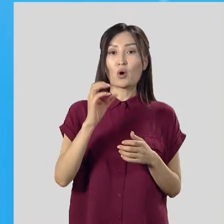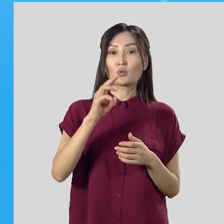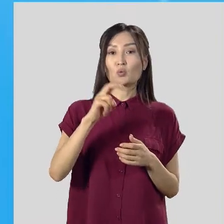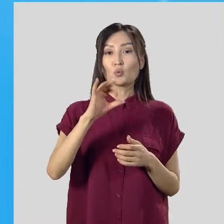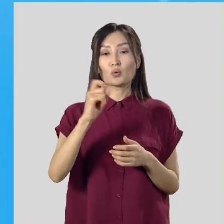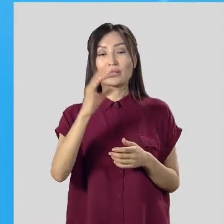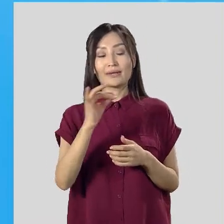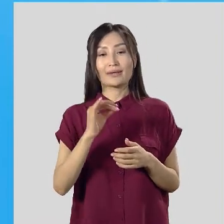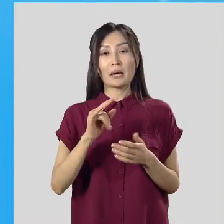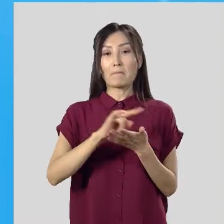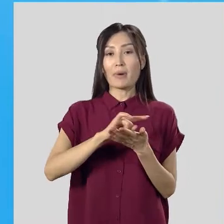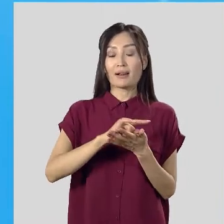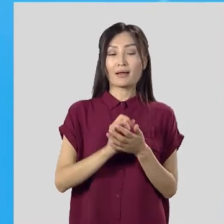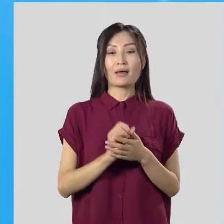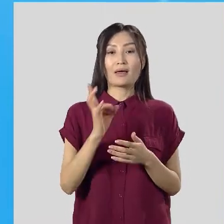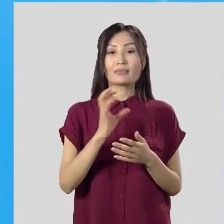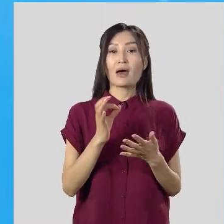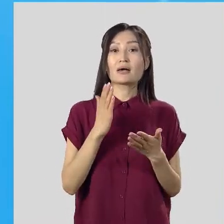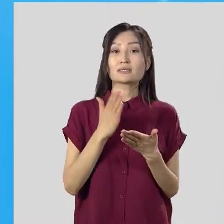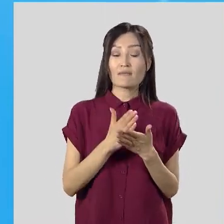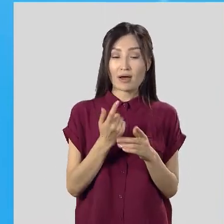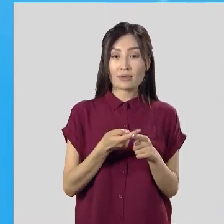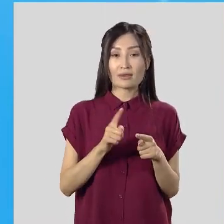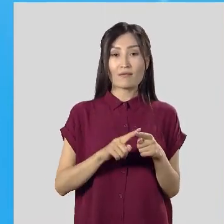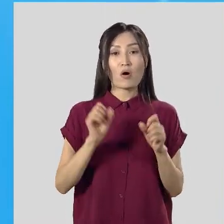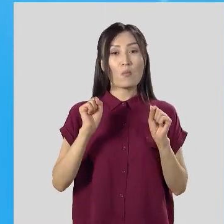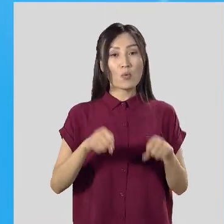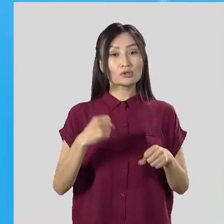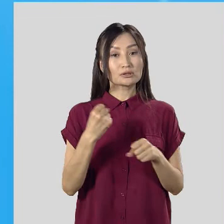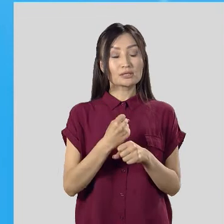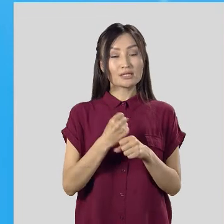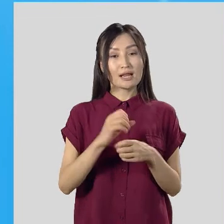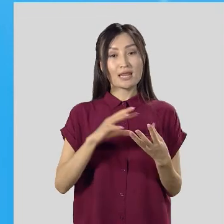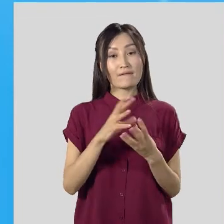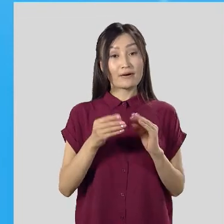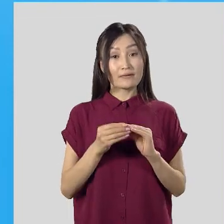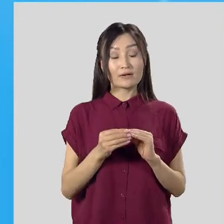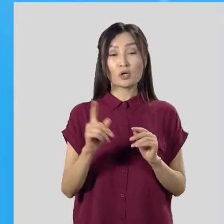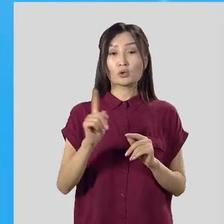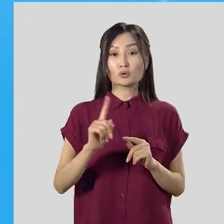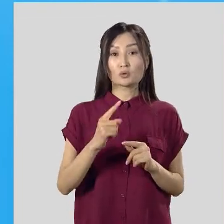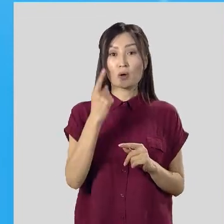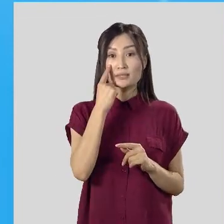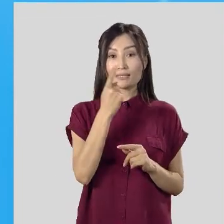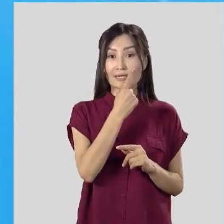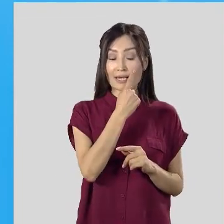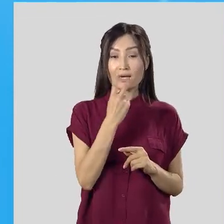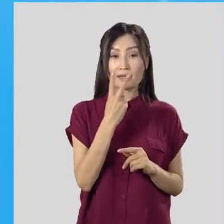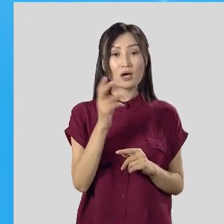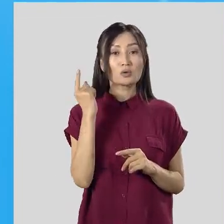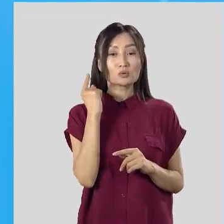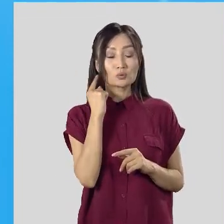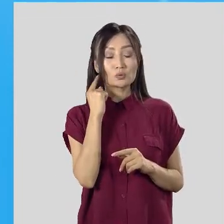духов, мыла. На основании этого можно сделать вывод, что зрение,